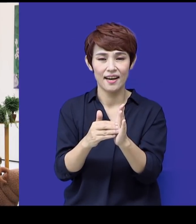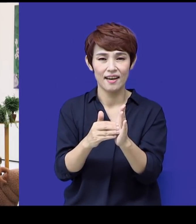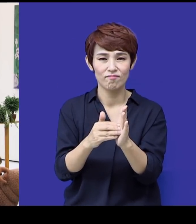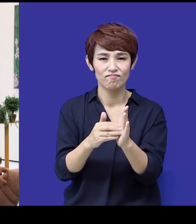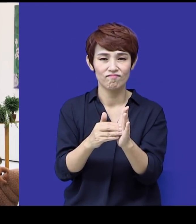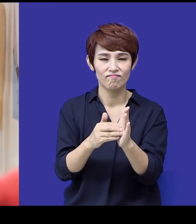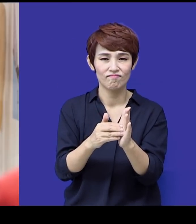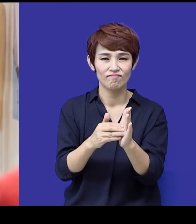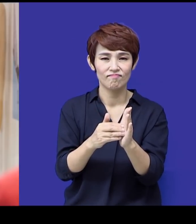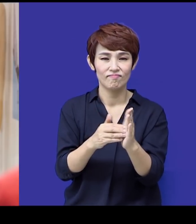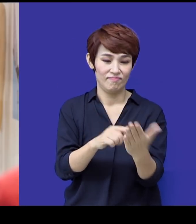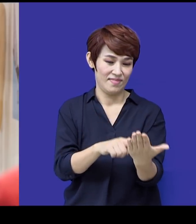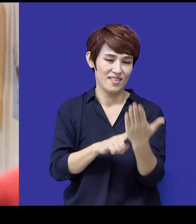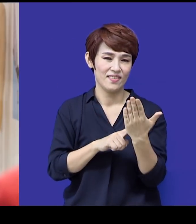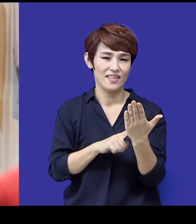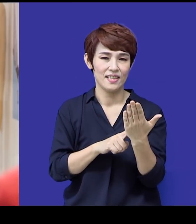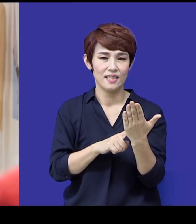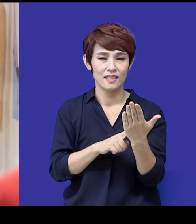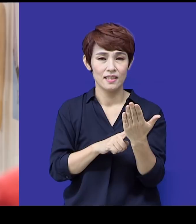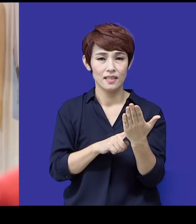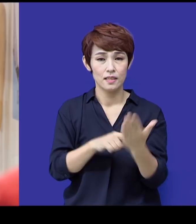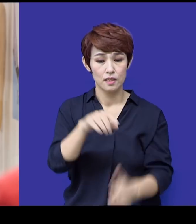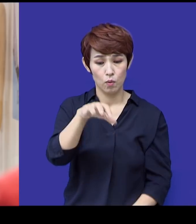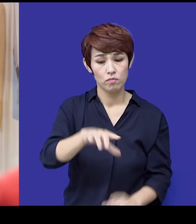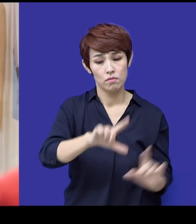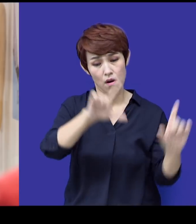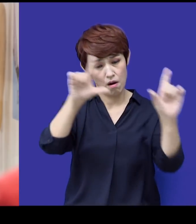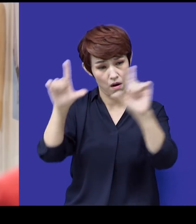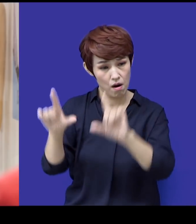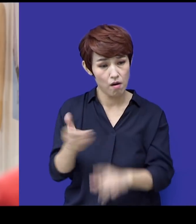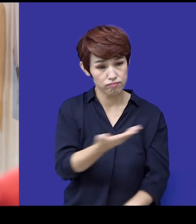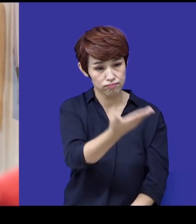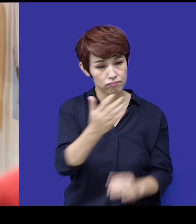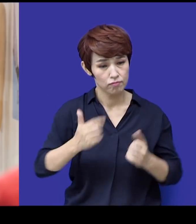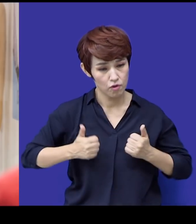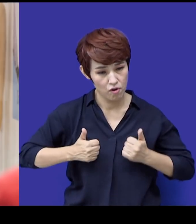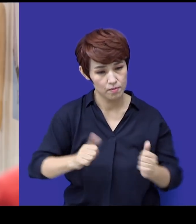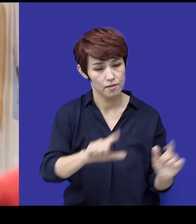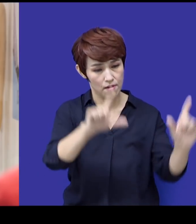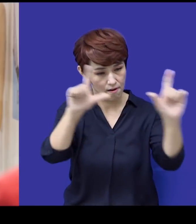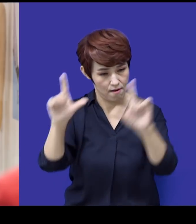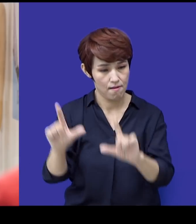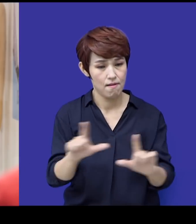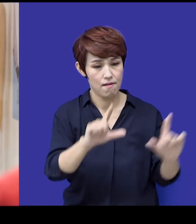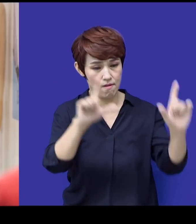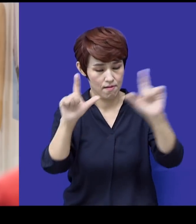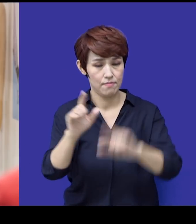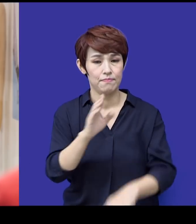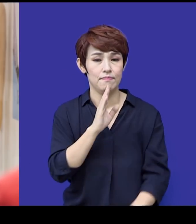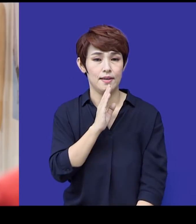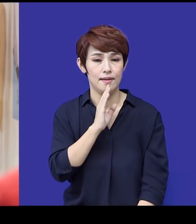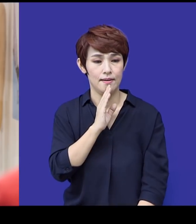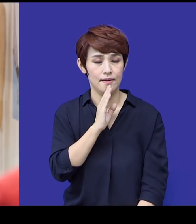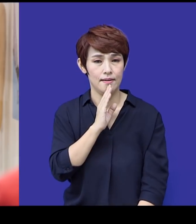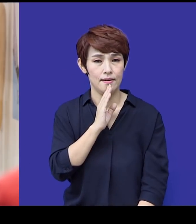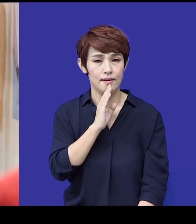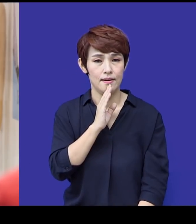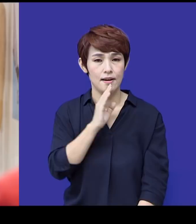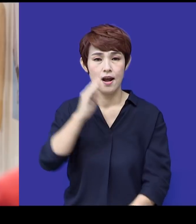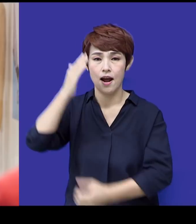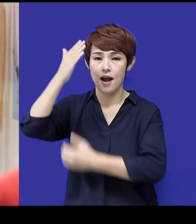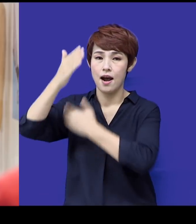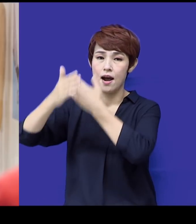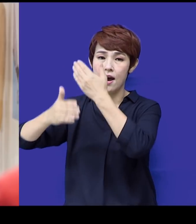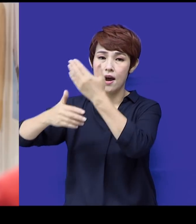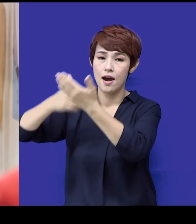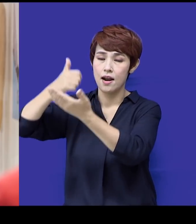네. 그러니까 이 땅에 살면서 그 사람들도 열심히 살면서 잘 살았어요. 네. 잘 사는 걸 보면서 하나님 말씀 잘